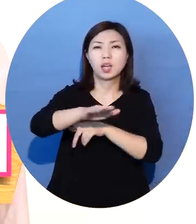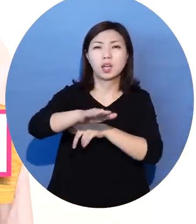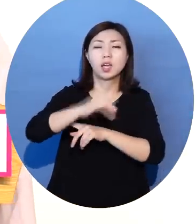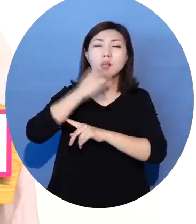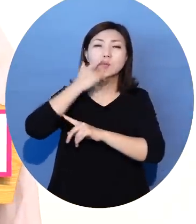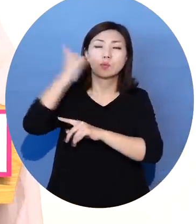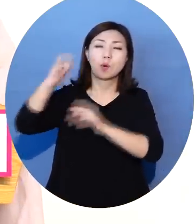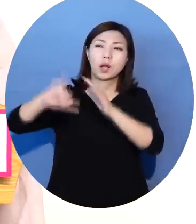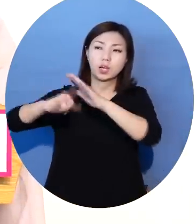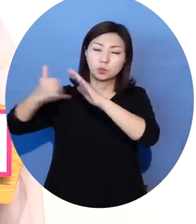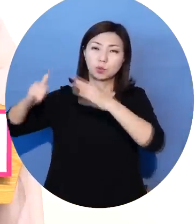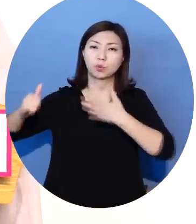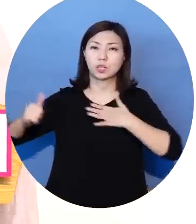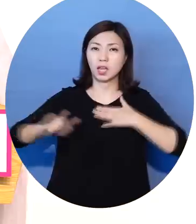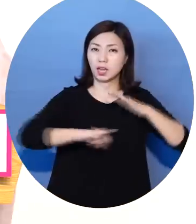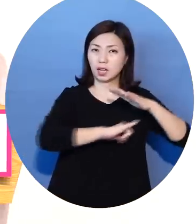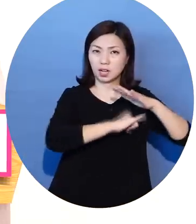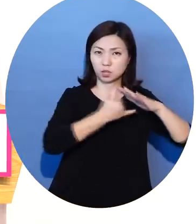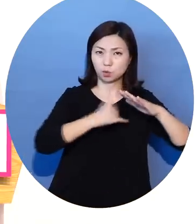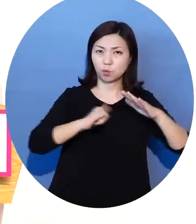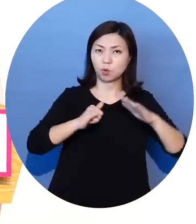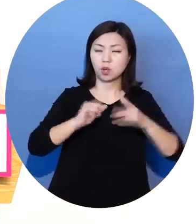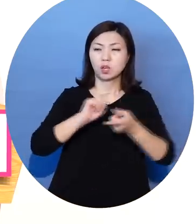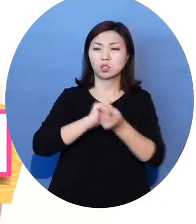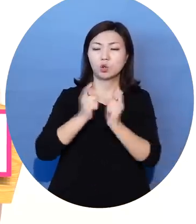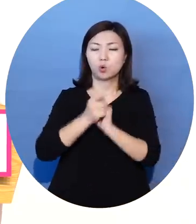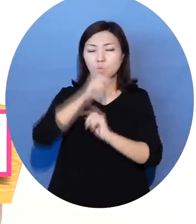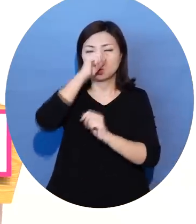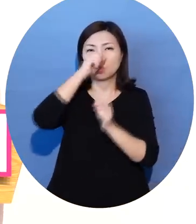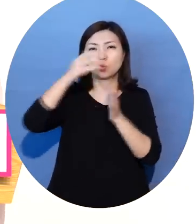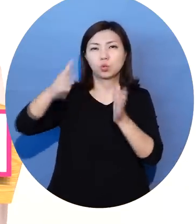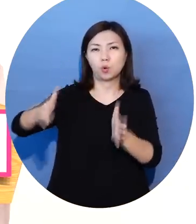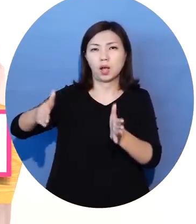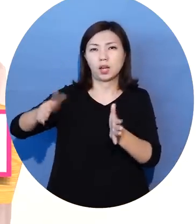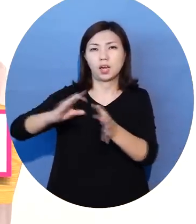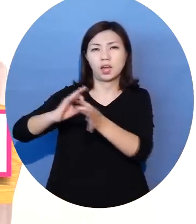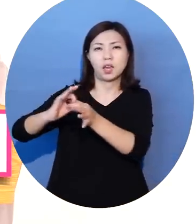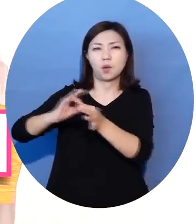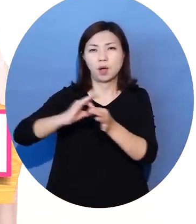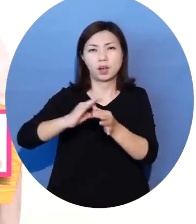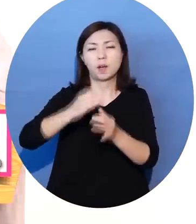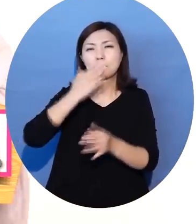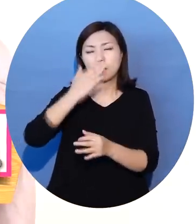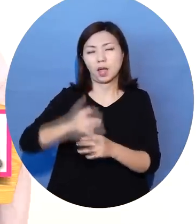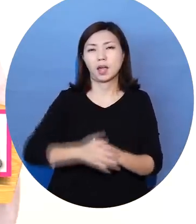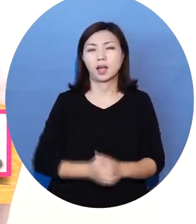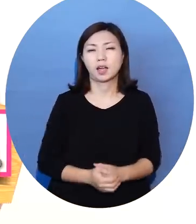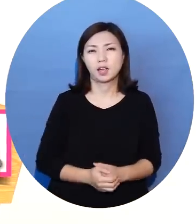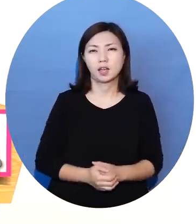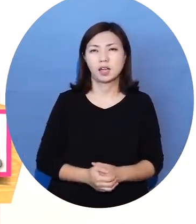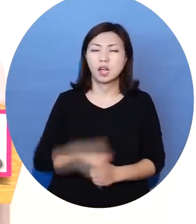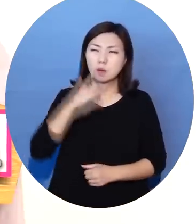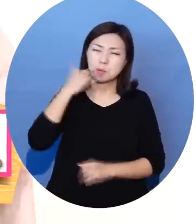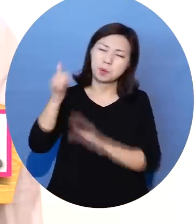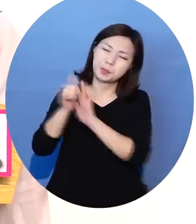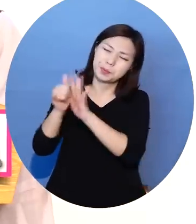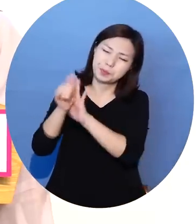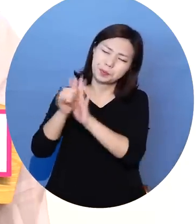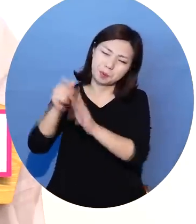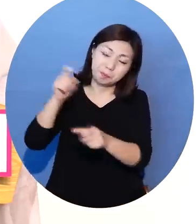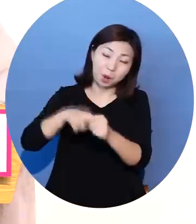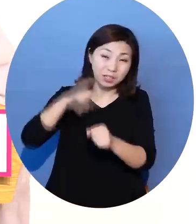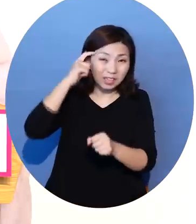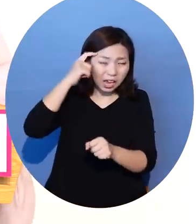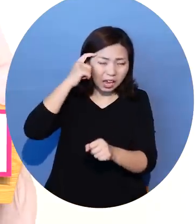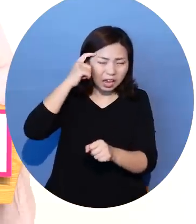부모님 가족과 내 가족이 뭐다? 오래도록 이 좋은 관계를 유지할 수 있다. 가서 막 부모님을 위한다 이런